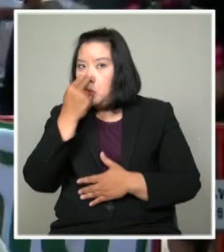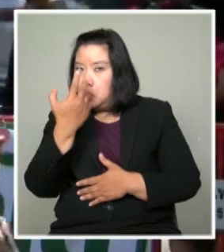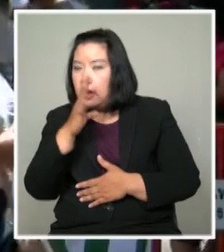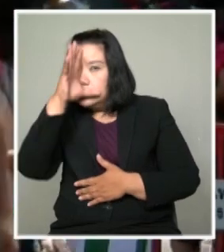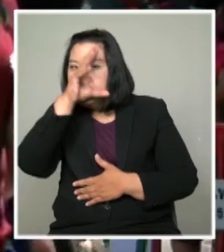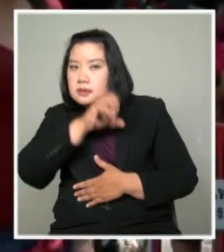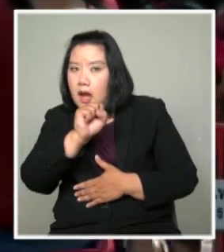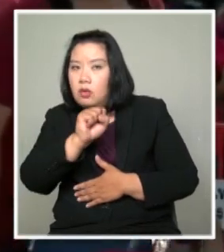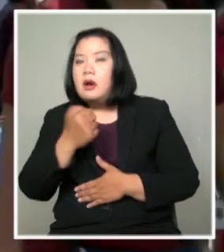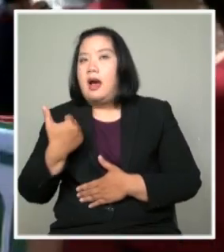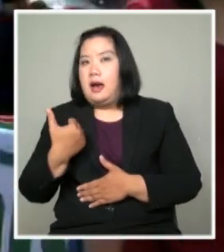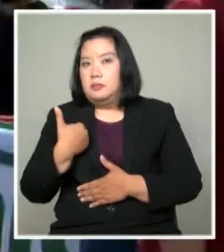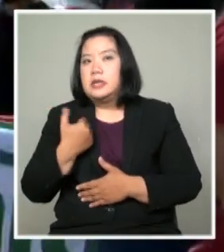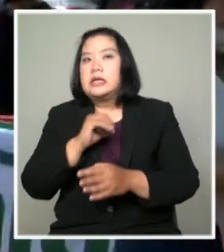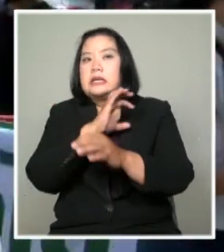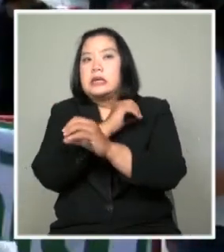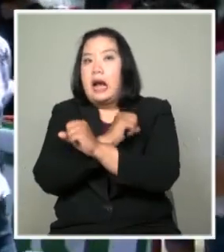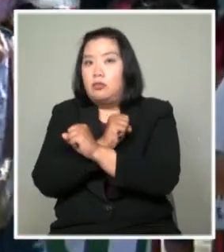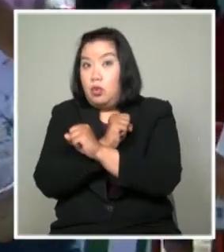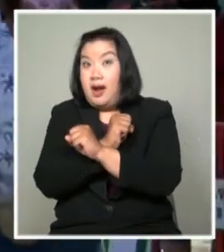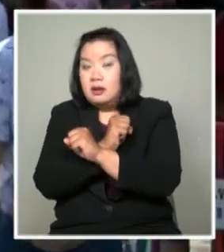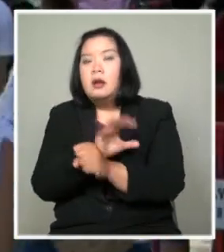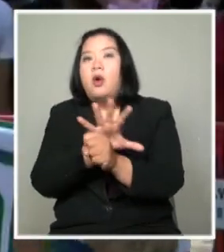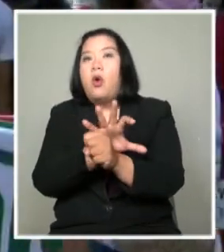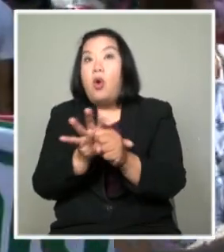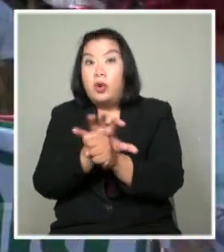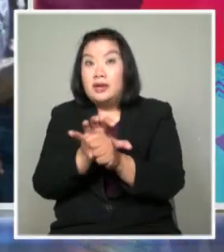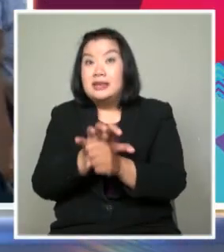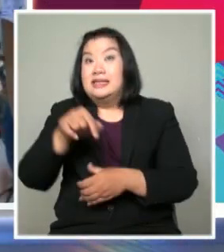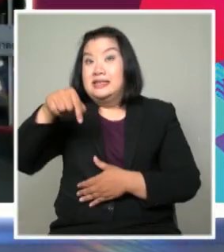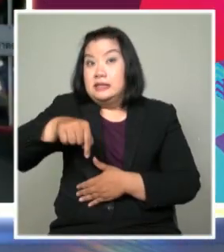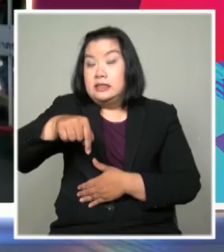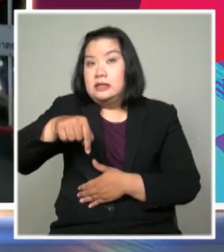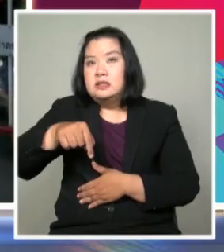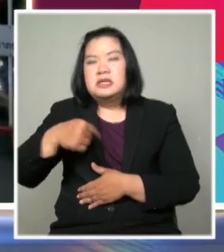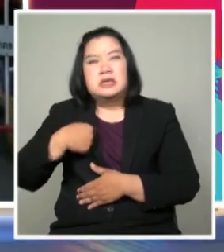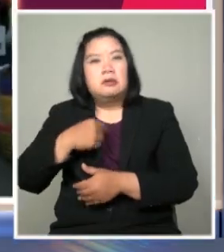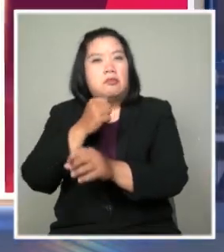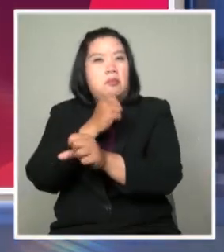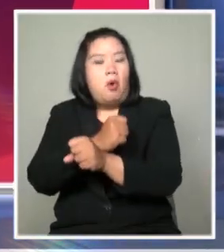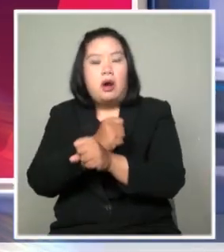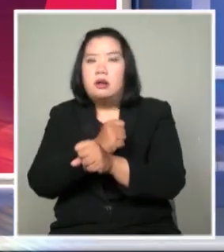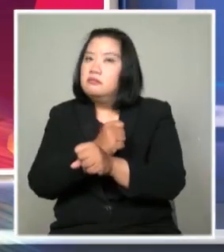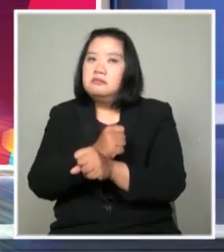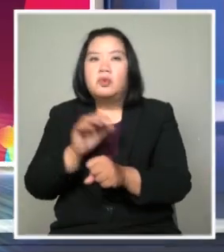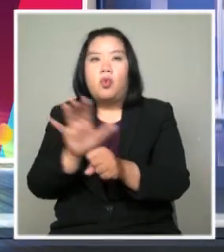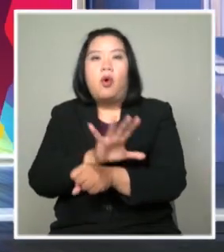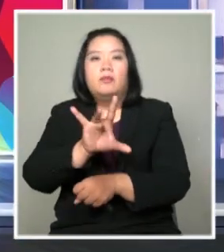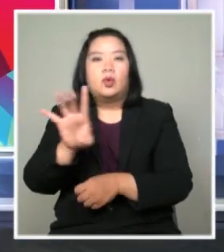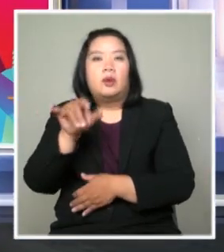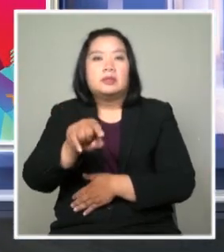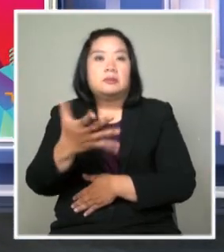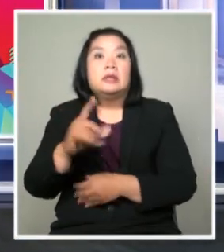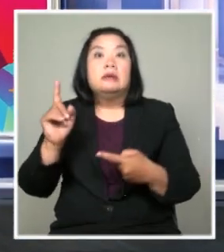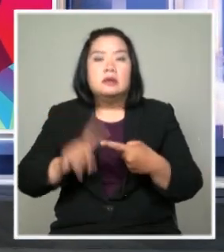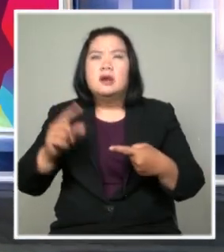จะทําให้การป้องกันการแพร่ระบาดของเชื้อโควิด19ในพื้นที่ตลาดสดมหาชัยไม่สามารถทําได้อย่างมีประสิทธิภาพนะครับ1คืออากาศ